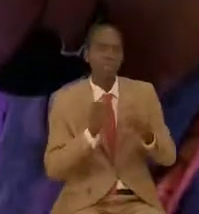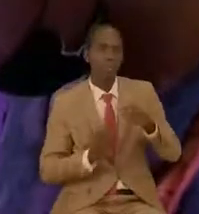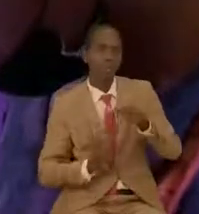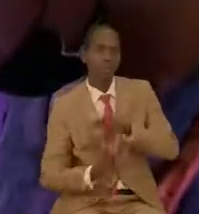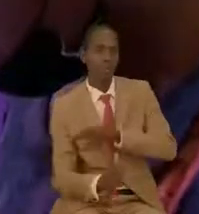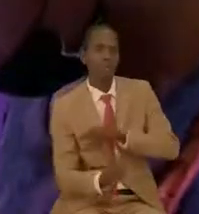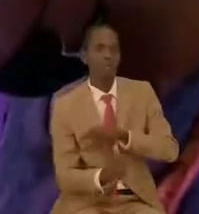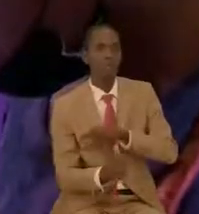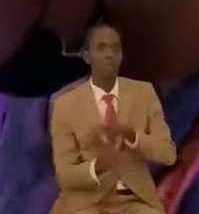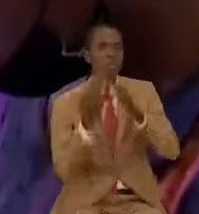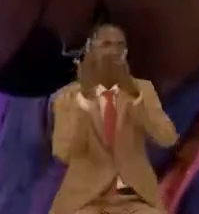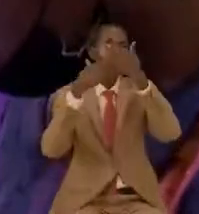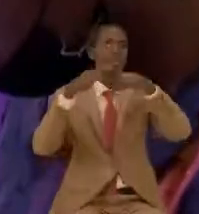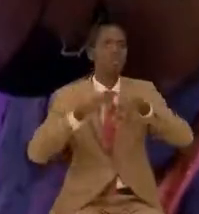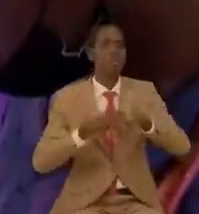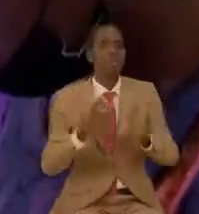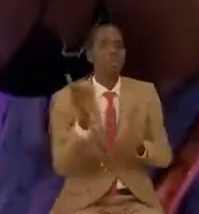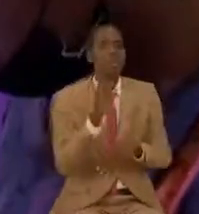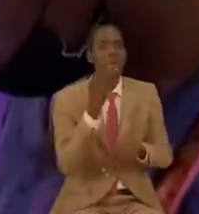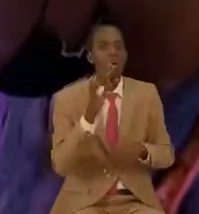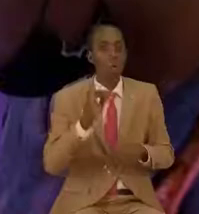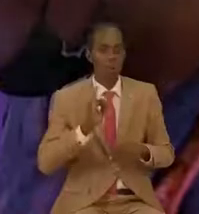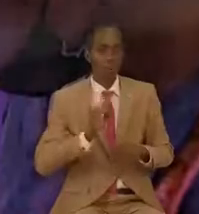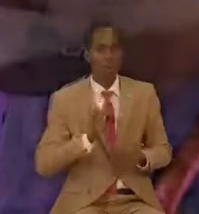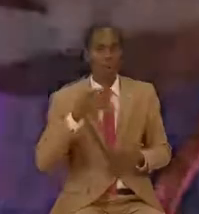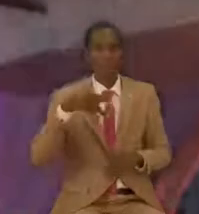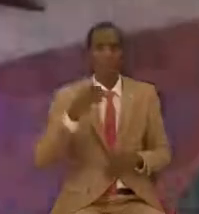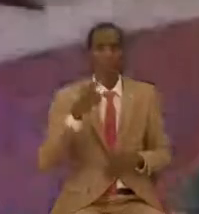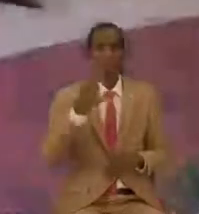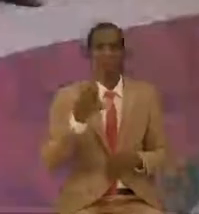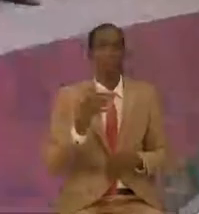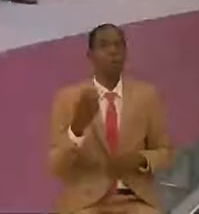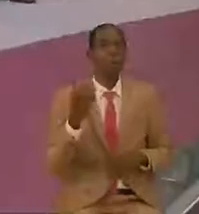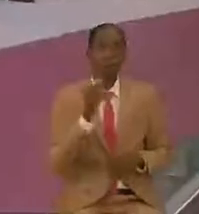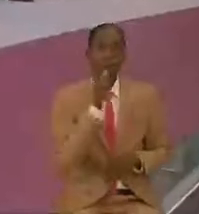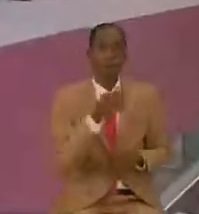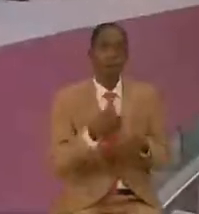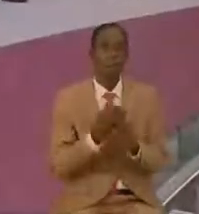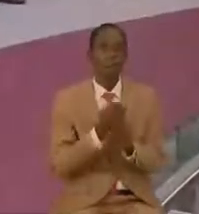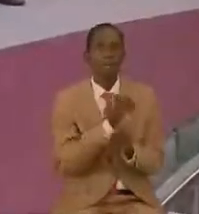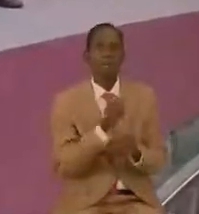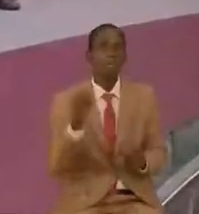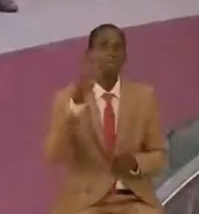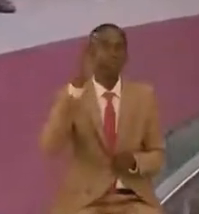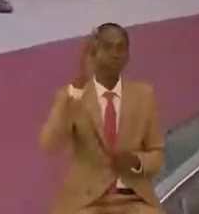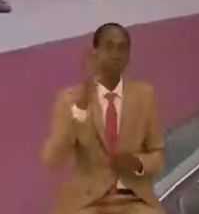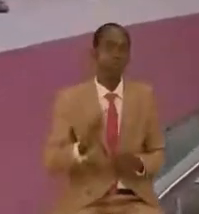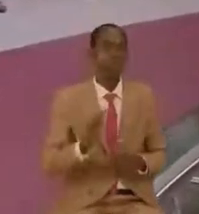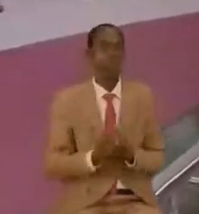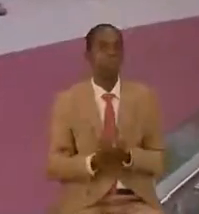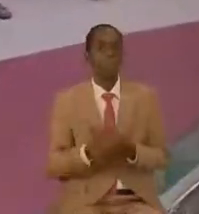sous le ciel, et dont moi, Paul, j'ai été fait ministre.